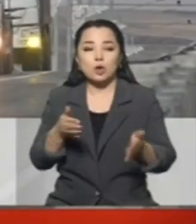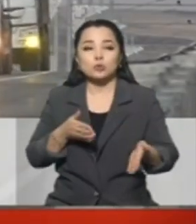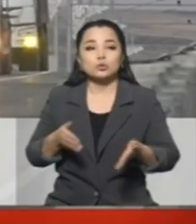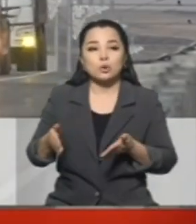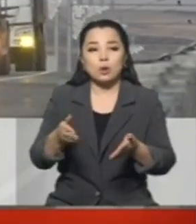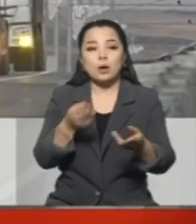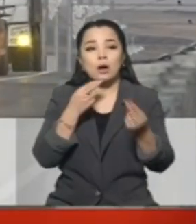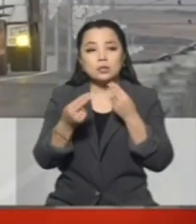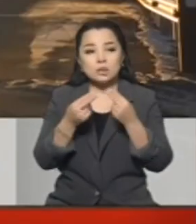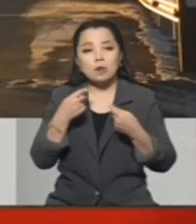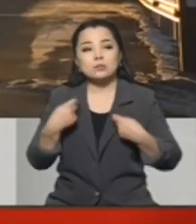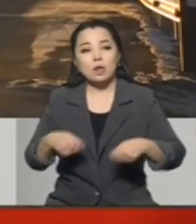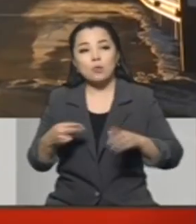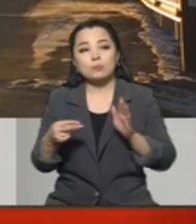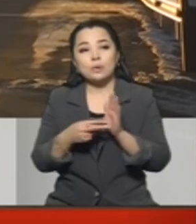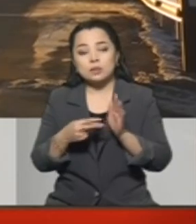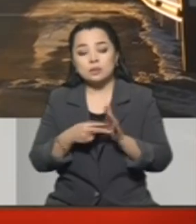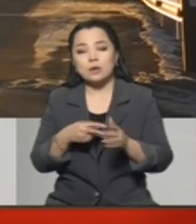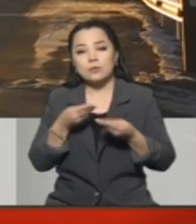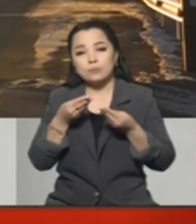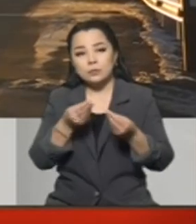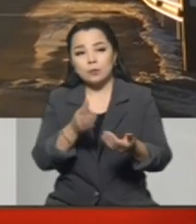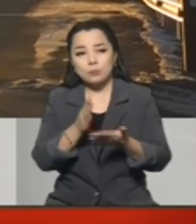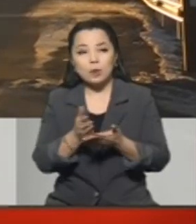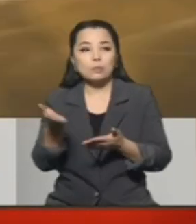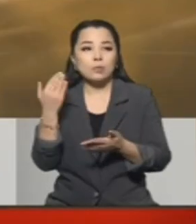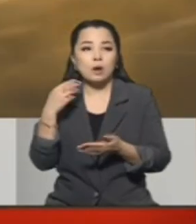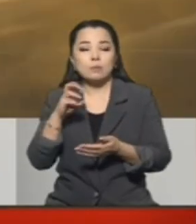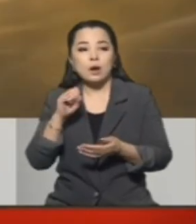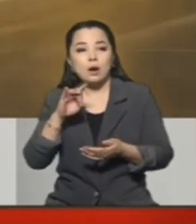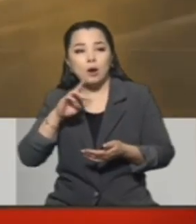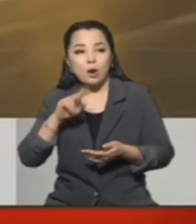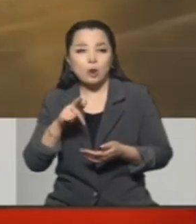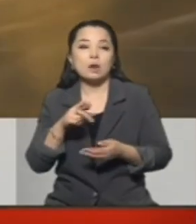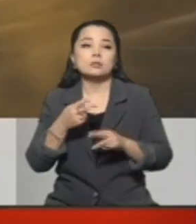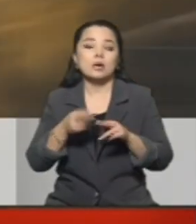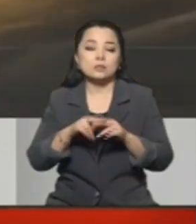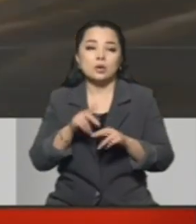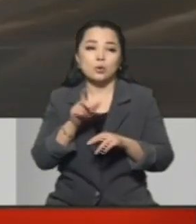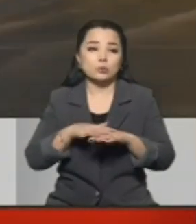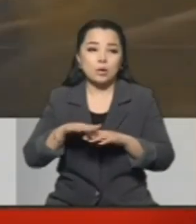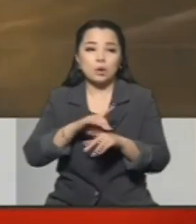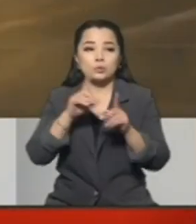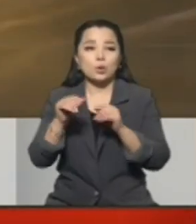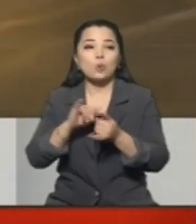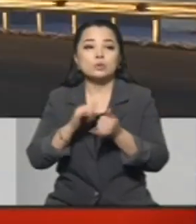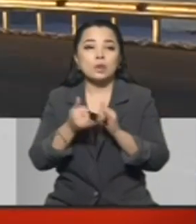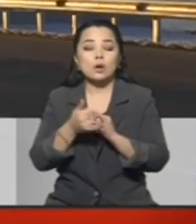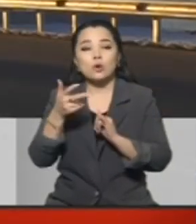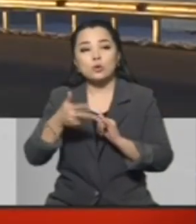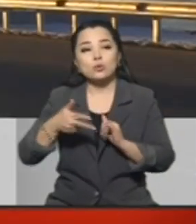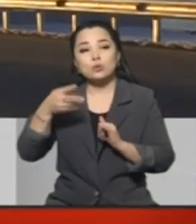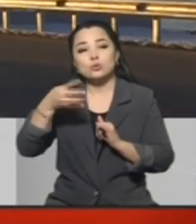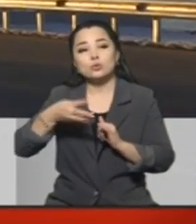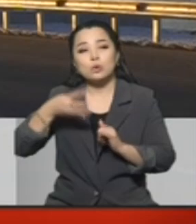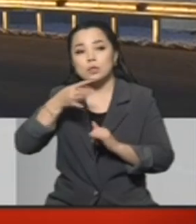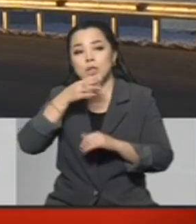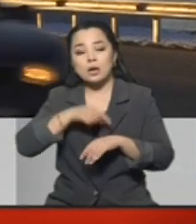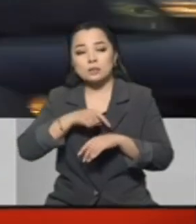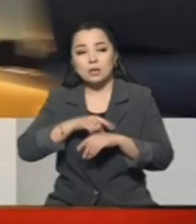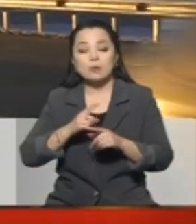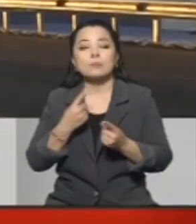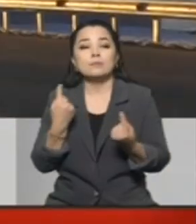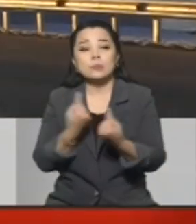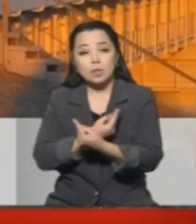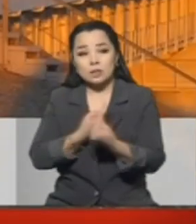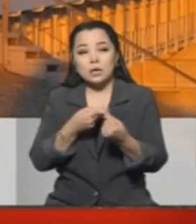Бұл азық-түлік пен тауар бағасына да әсер етеді. Бұрын Марқакөл мен Күршімнен шыққан жолаушылар Өскеменге 3-4 сағат жүретін. Енді арғы-бергі